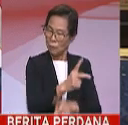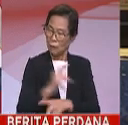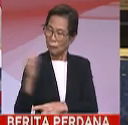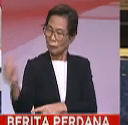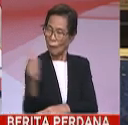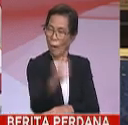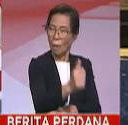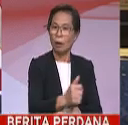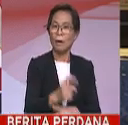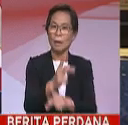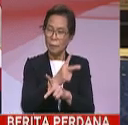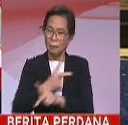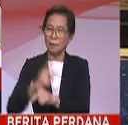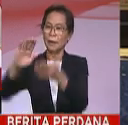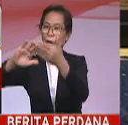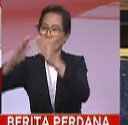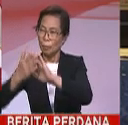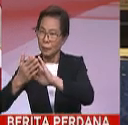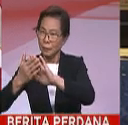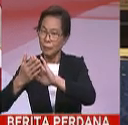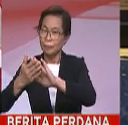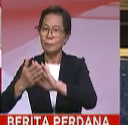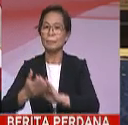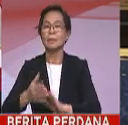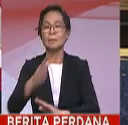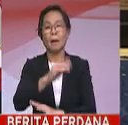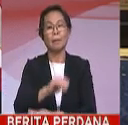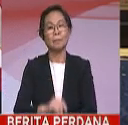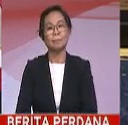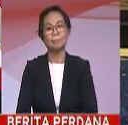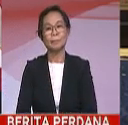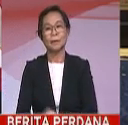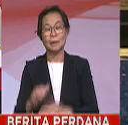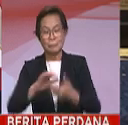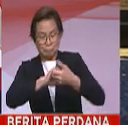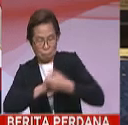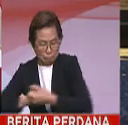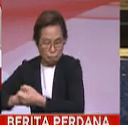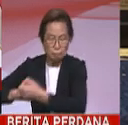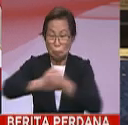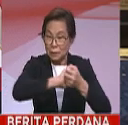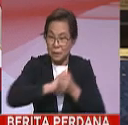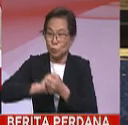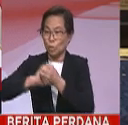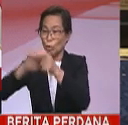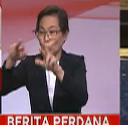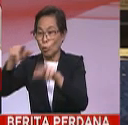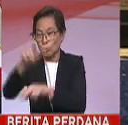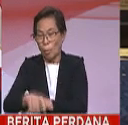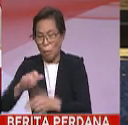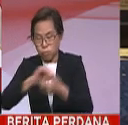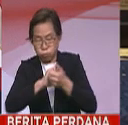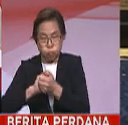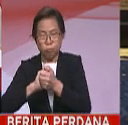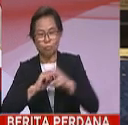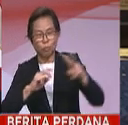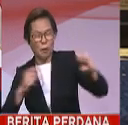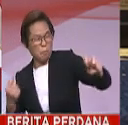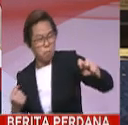untuk melindungi komuniti dan masyarakat. Dan hanya dengan bersatu melawan virus ini, kita boleh